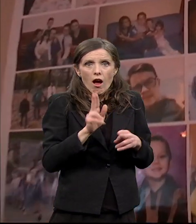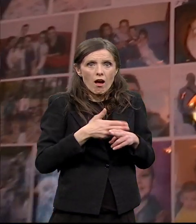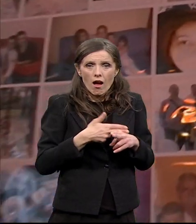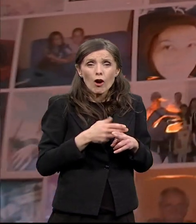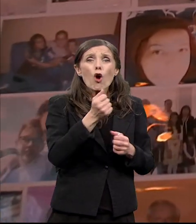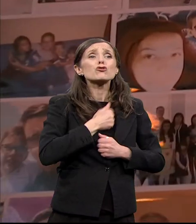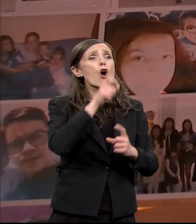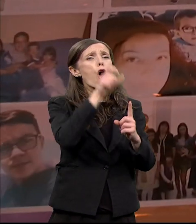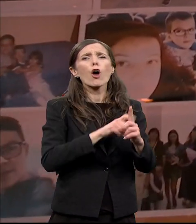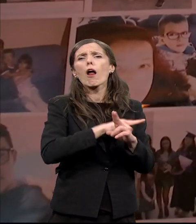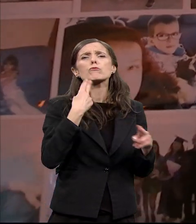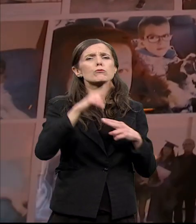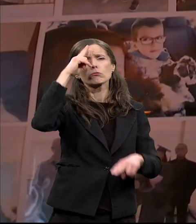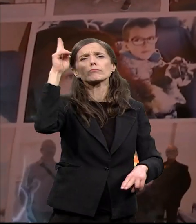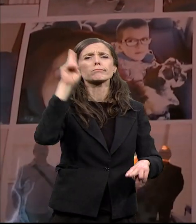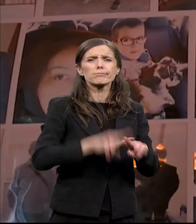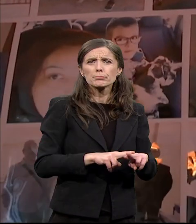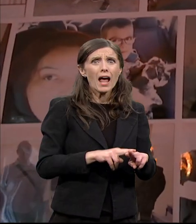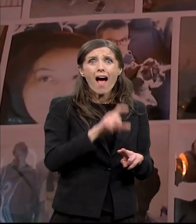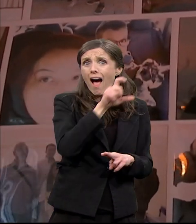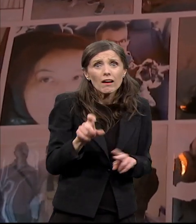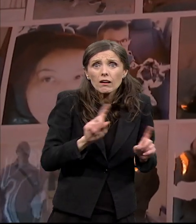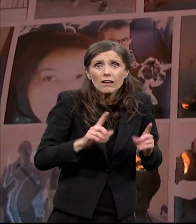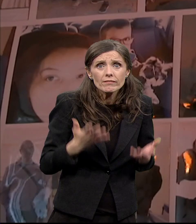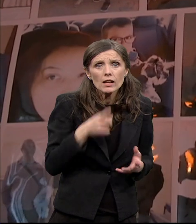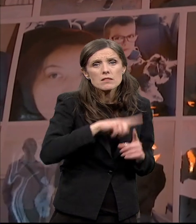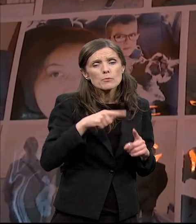ikakve krivice i to najviše boli.